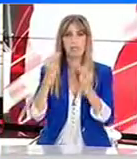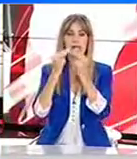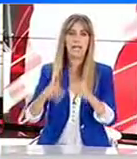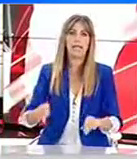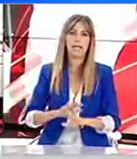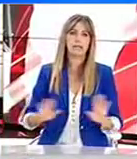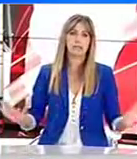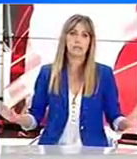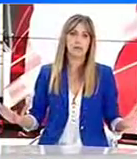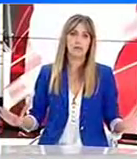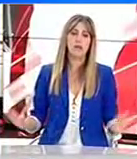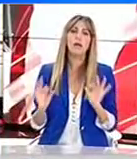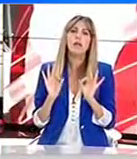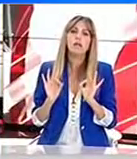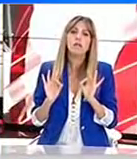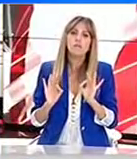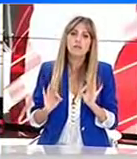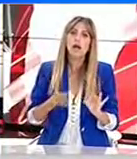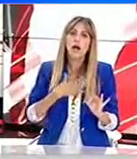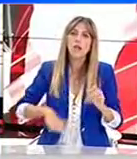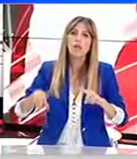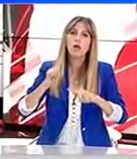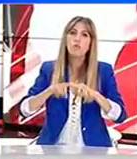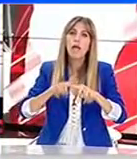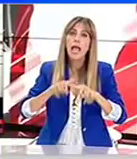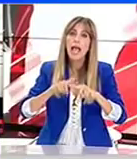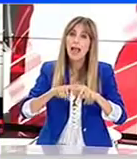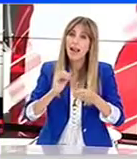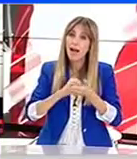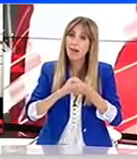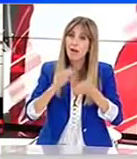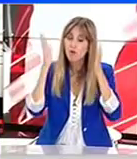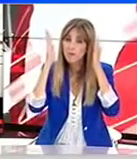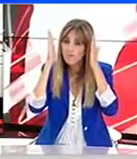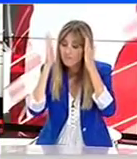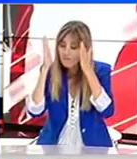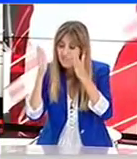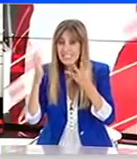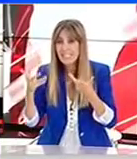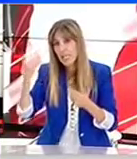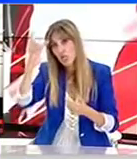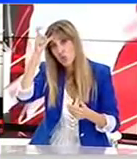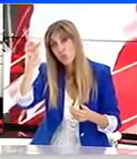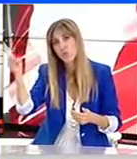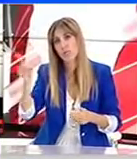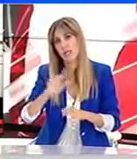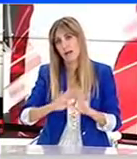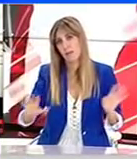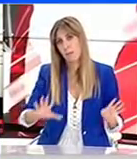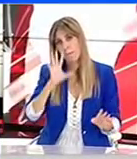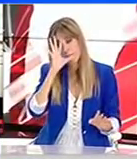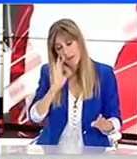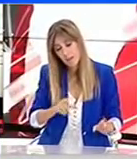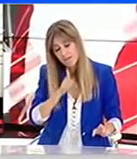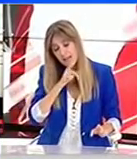της θέμα, που είναι τα ελληνοτουρκικά, το κυπριακό, εκεί όπου πράγματι πρέπει να επικεντρώσουμε